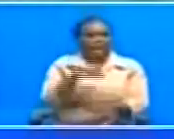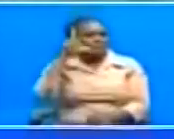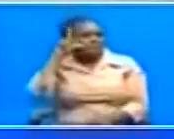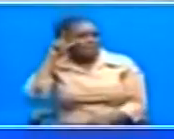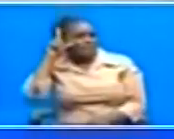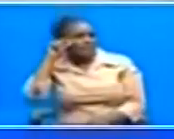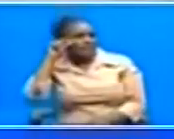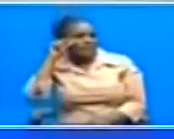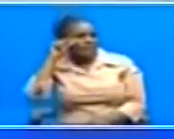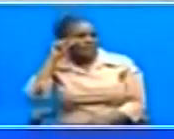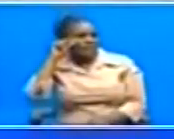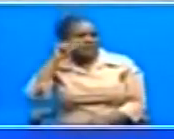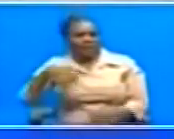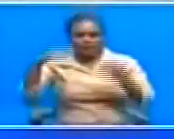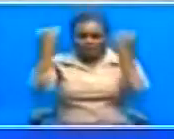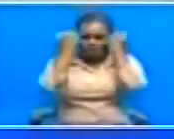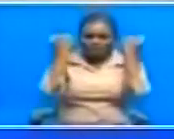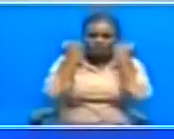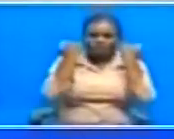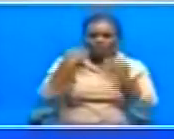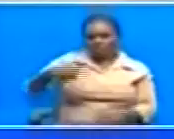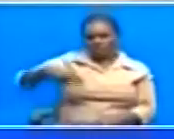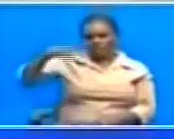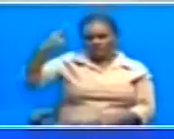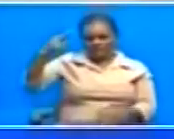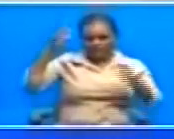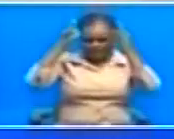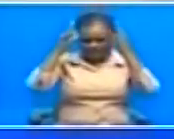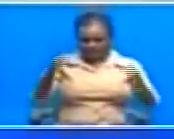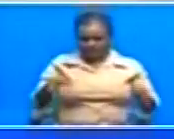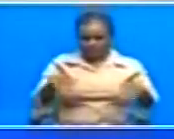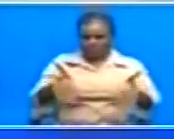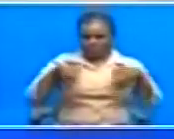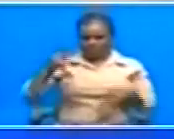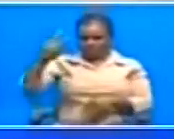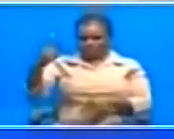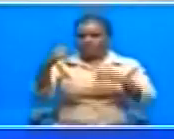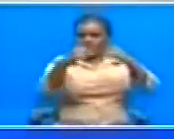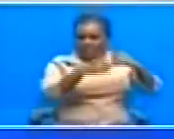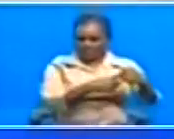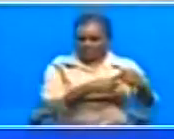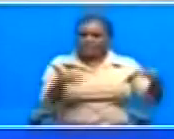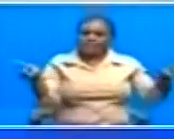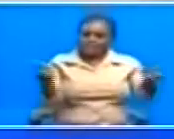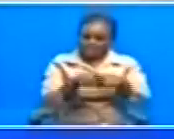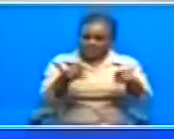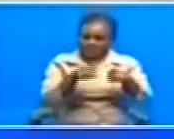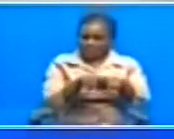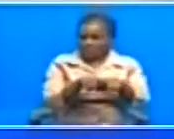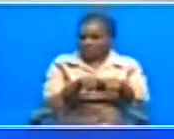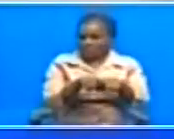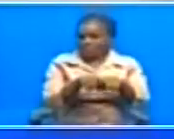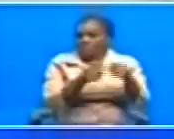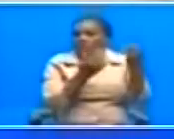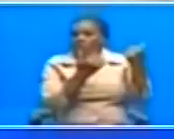Mombasa. Mahakama Kuu ikiratibu kutoa uamuzi wake tarehe 26 mwezi huu, pia inatarajiwa kwamba